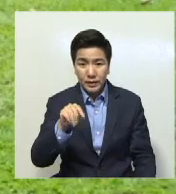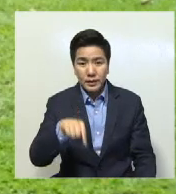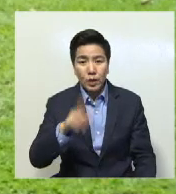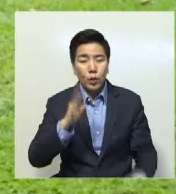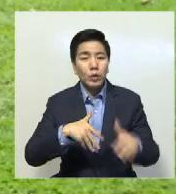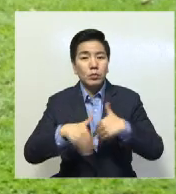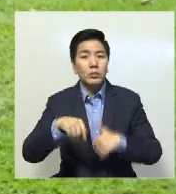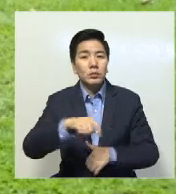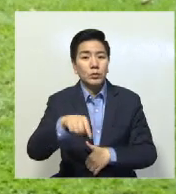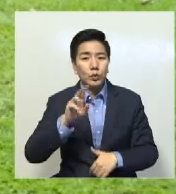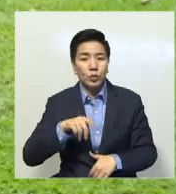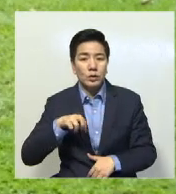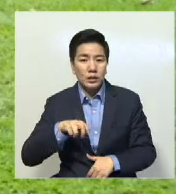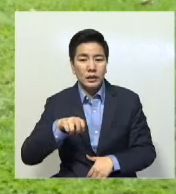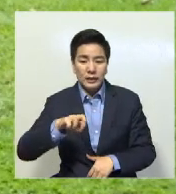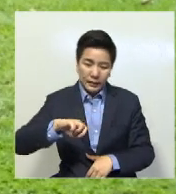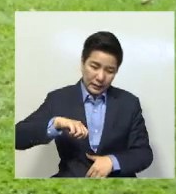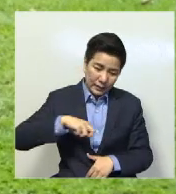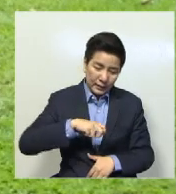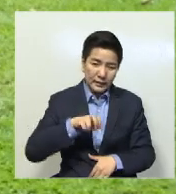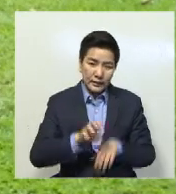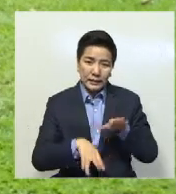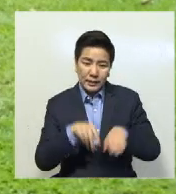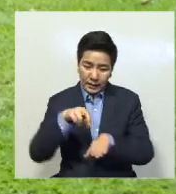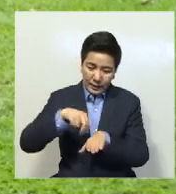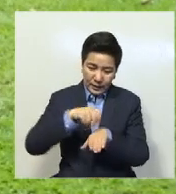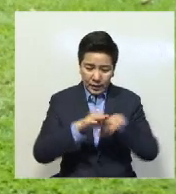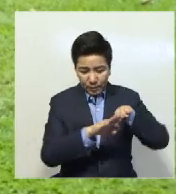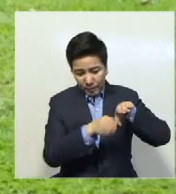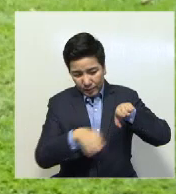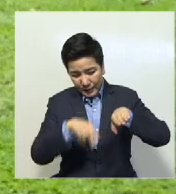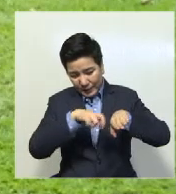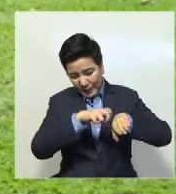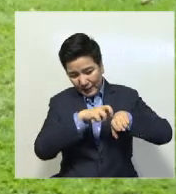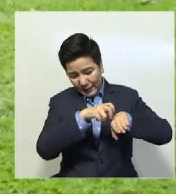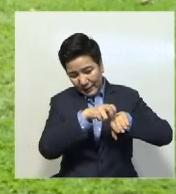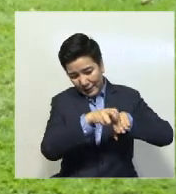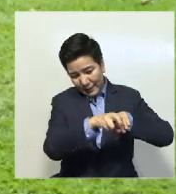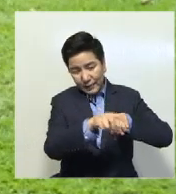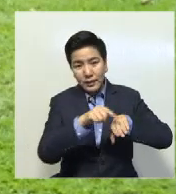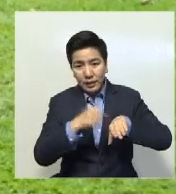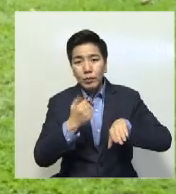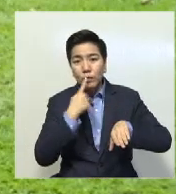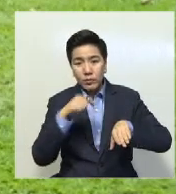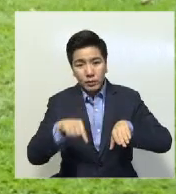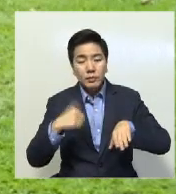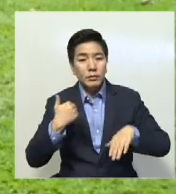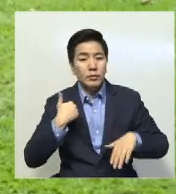ราษฎรจะต้องเดินไต่ตลิ่งนะครับออกมานอกพื้นที่นะครับวันนี้ได้รับแจ้งเหตุว่